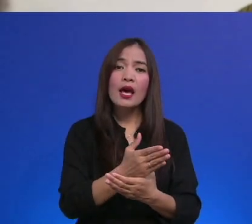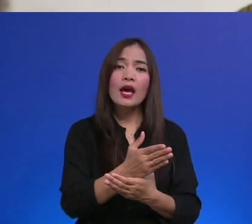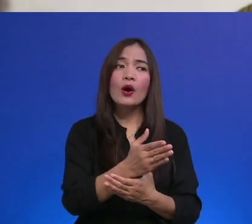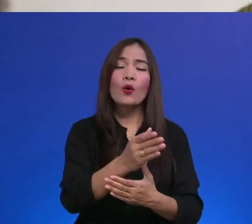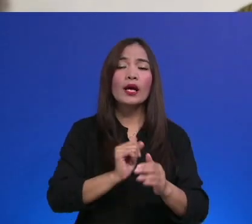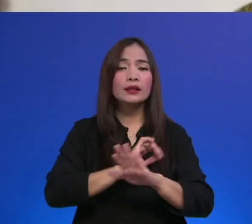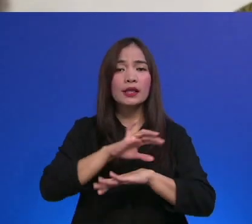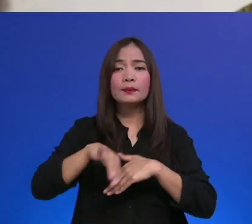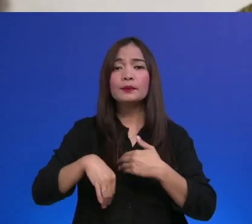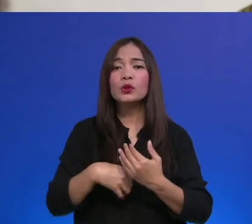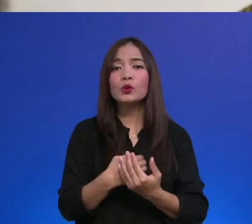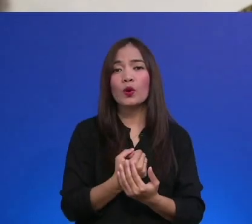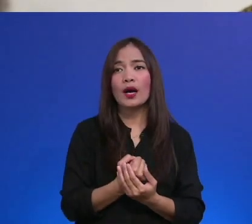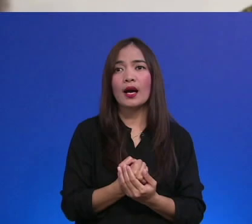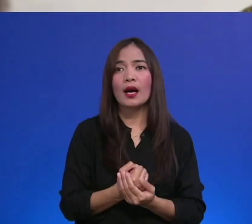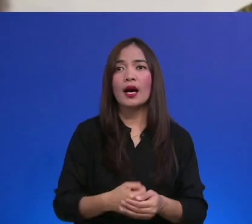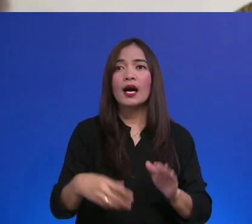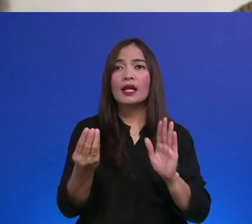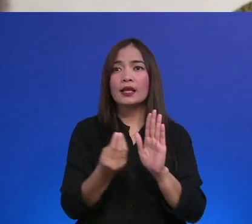lewat semua